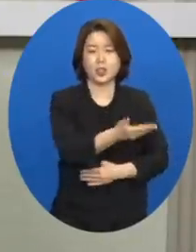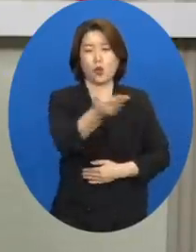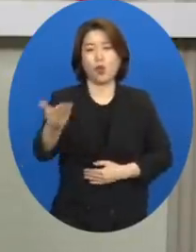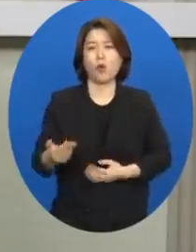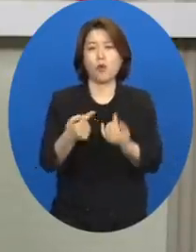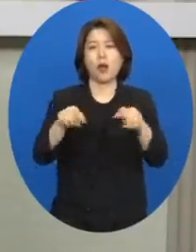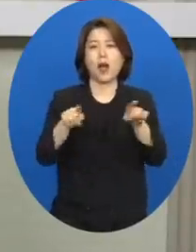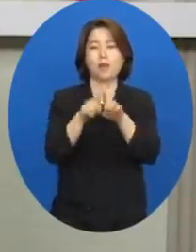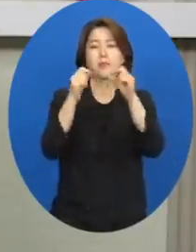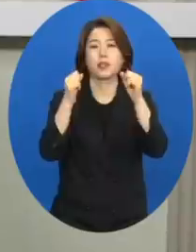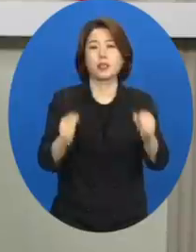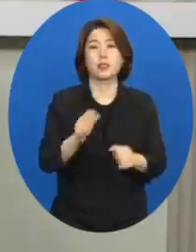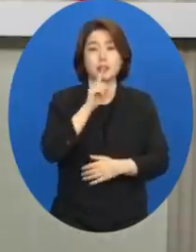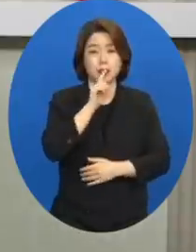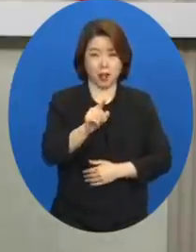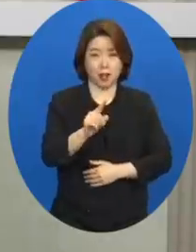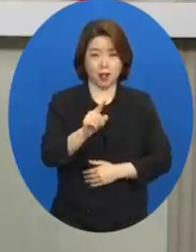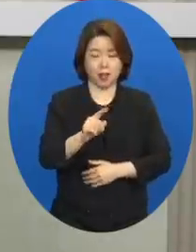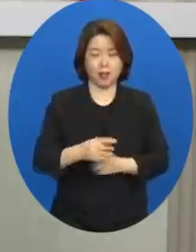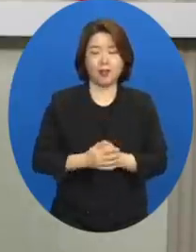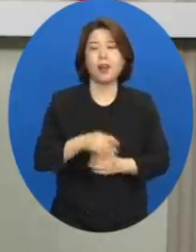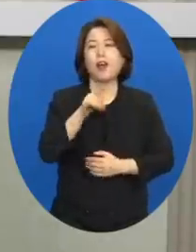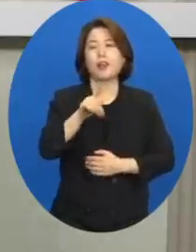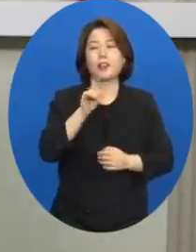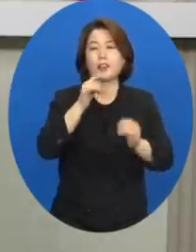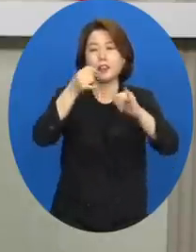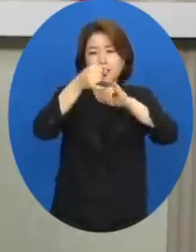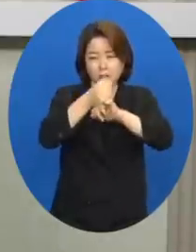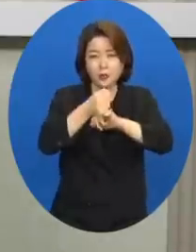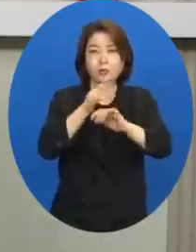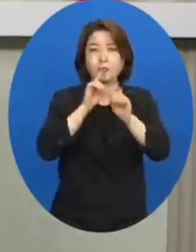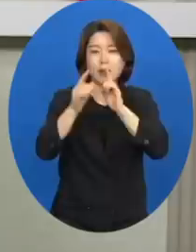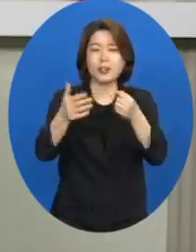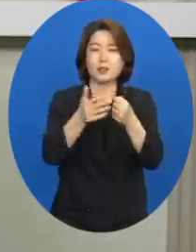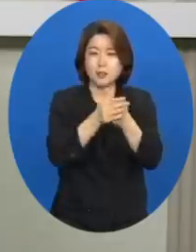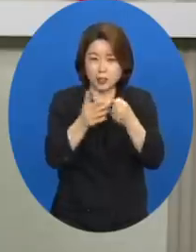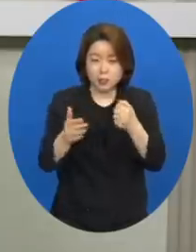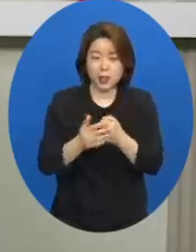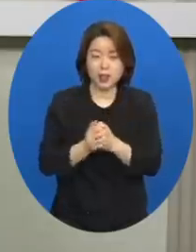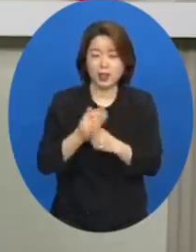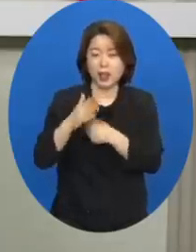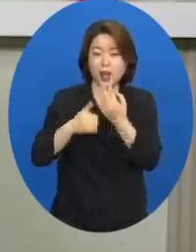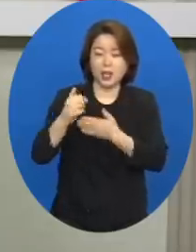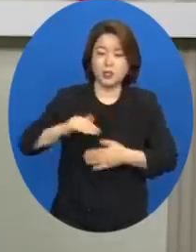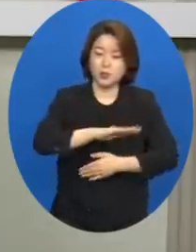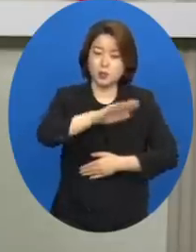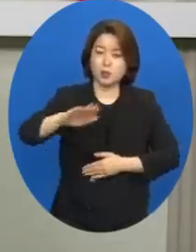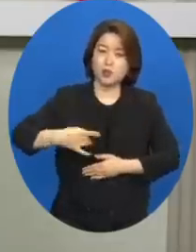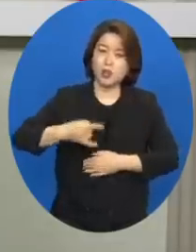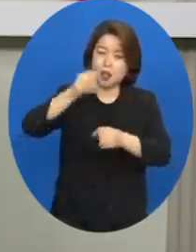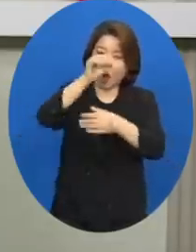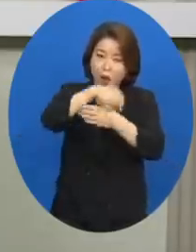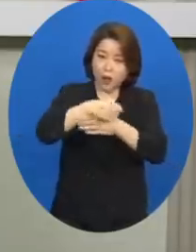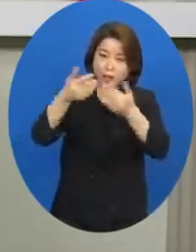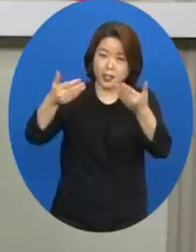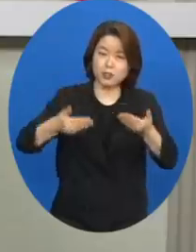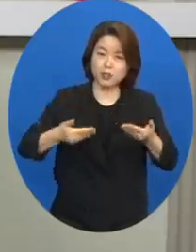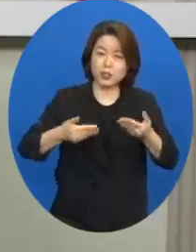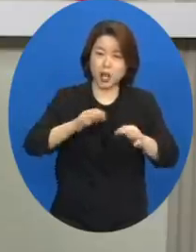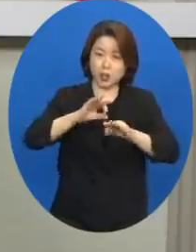하리라 이 약속 때문에 하나님께서 우리에게 허락하신 놀라운